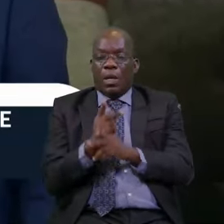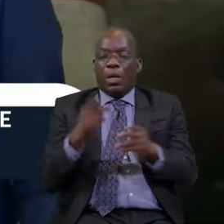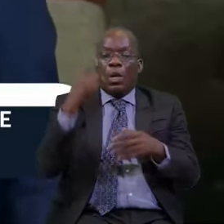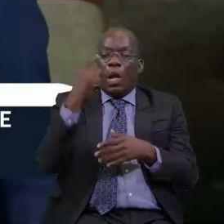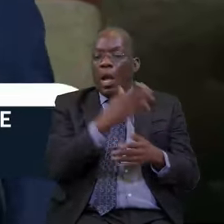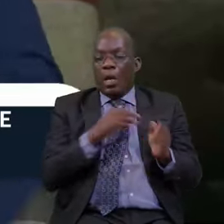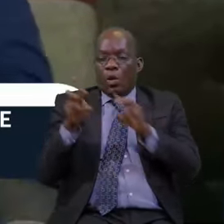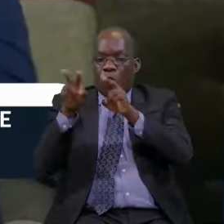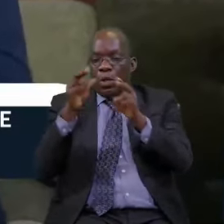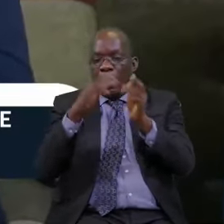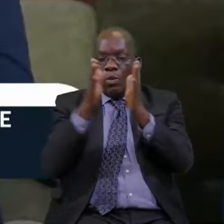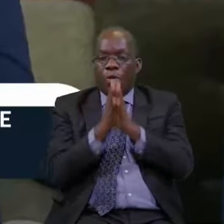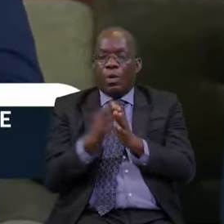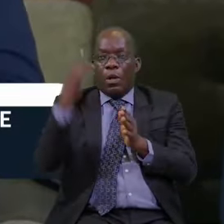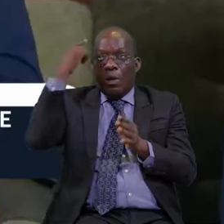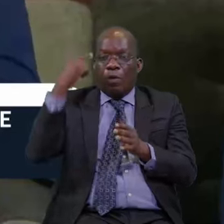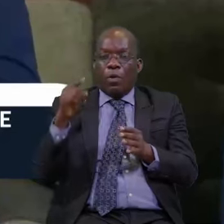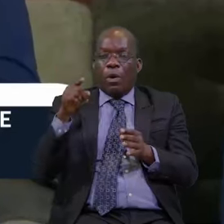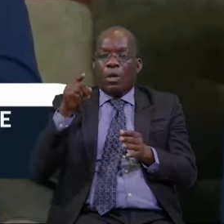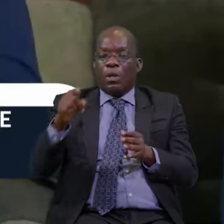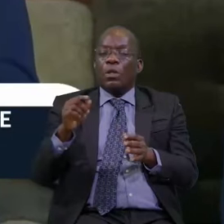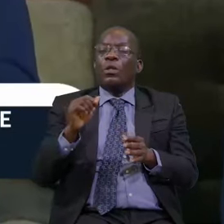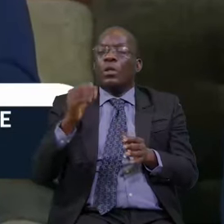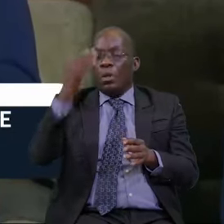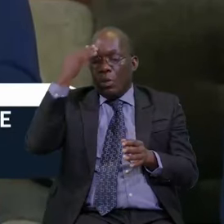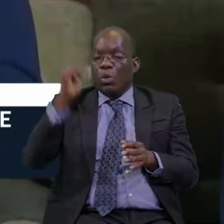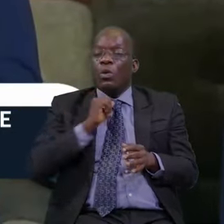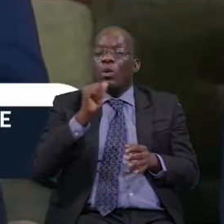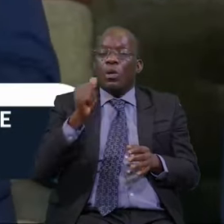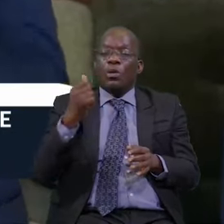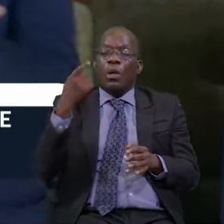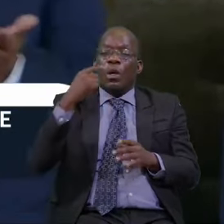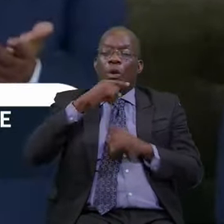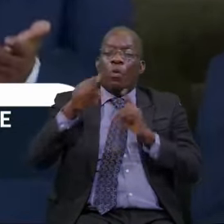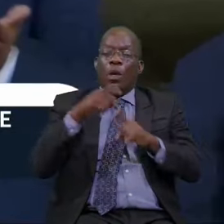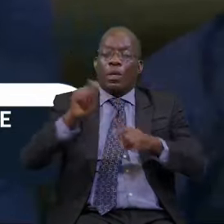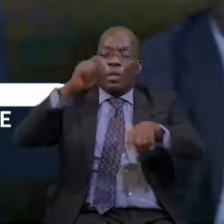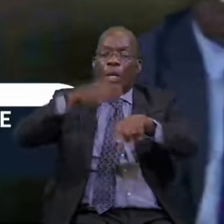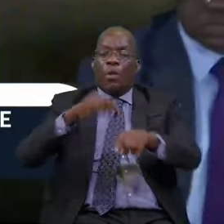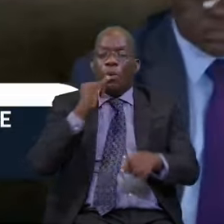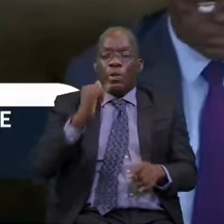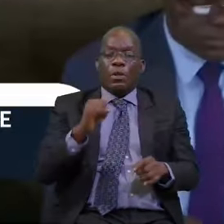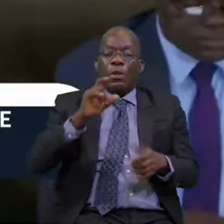car vous ne savez quand ce temps viendra. Verset 34.